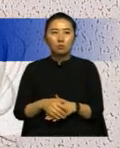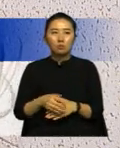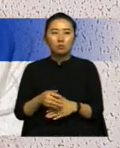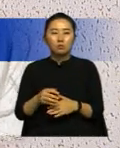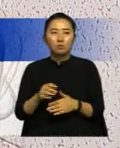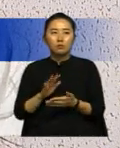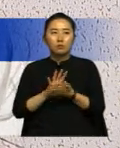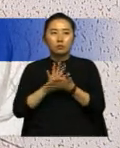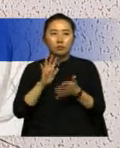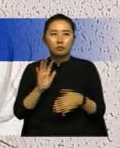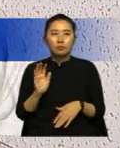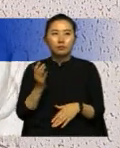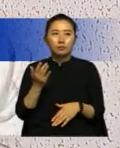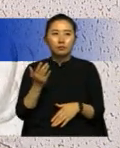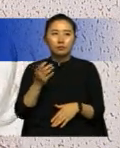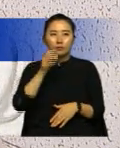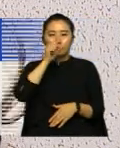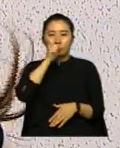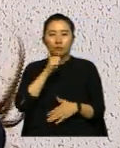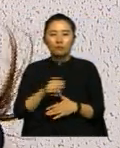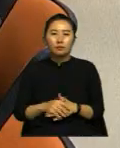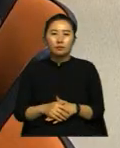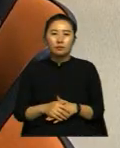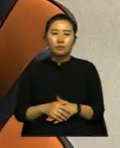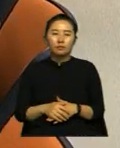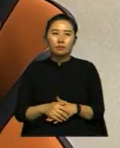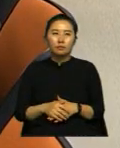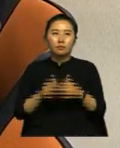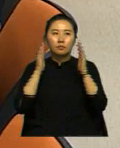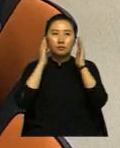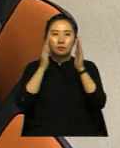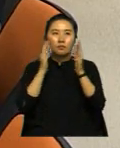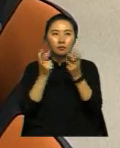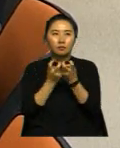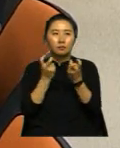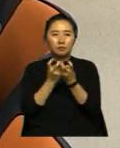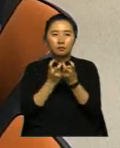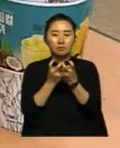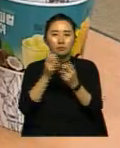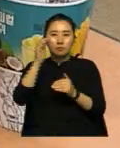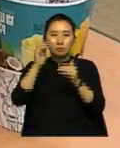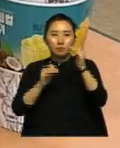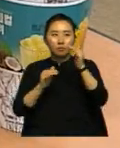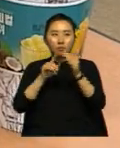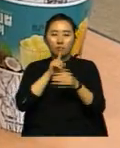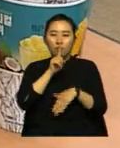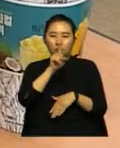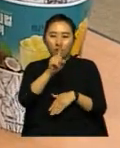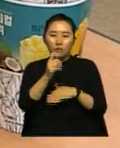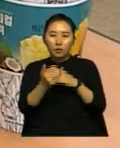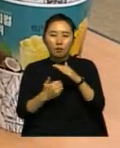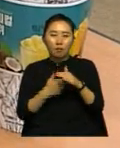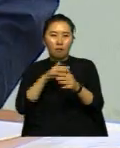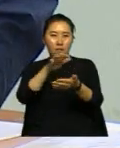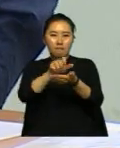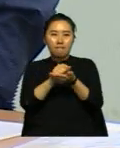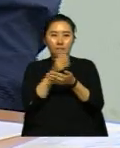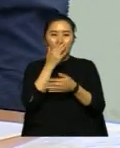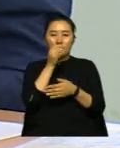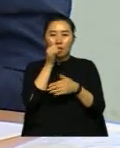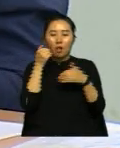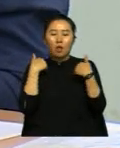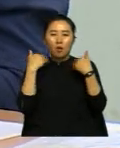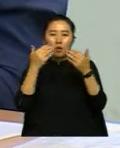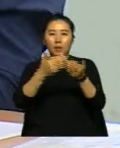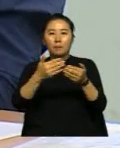많이 놀랬고요. 기특하네요. 또 수업 방식과 난이도 등을 수강 신청 전에 참고할 수 있도록